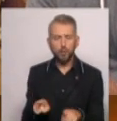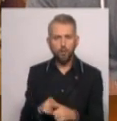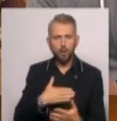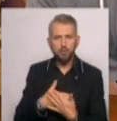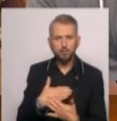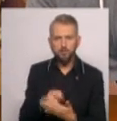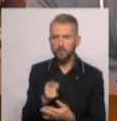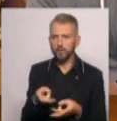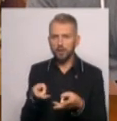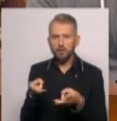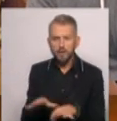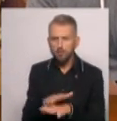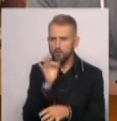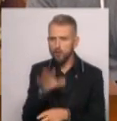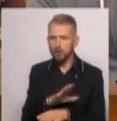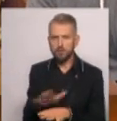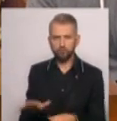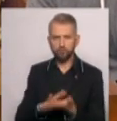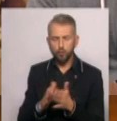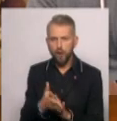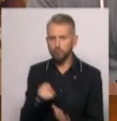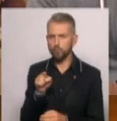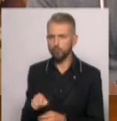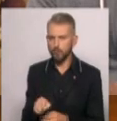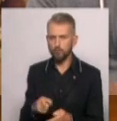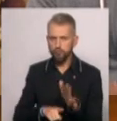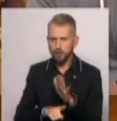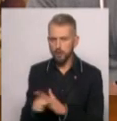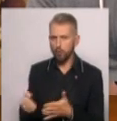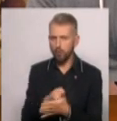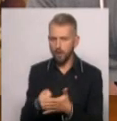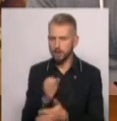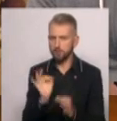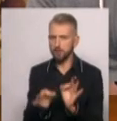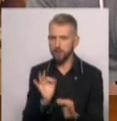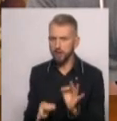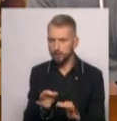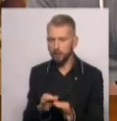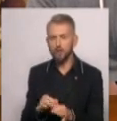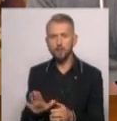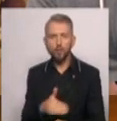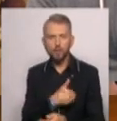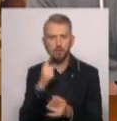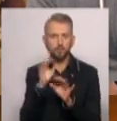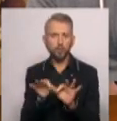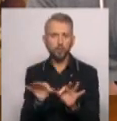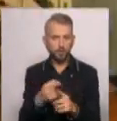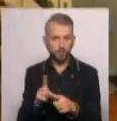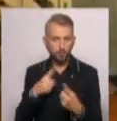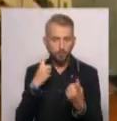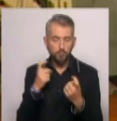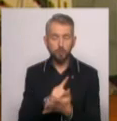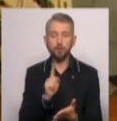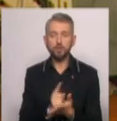не полишили цю ситуацію ось так просто, що ви почали домагатися справедливості, захотіли донести цю інформацію. Обов'язково потрібно це